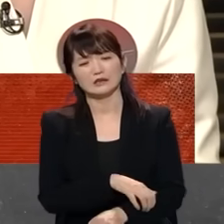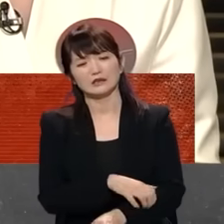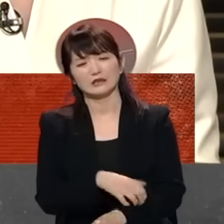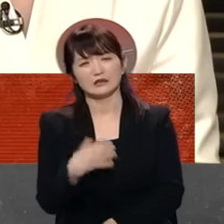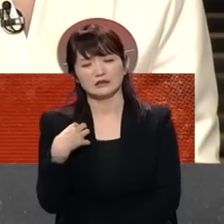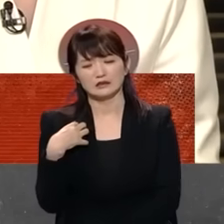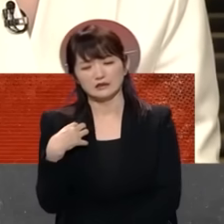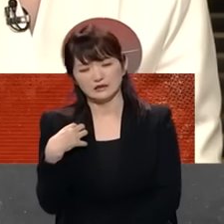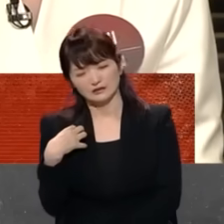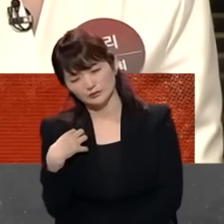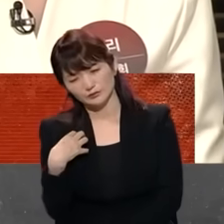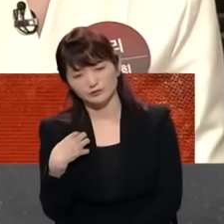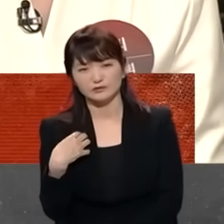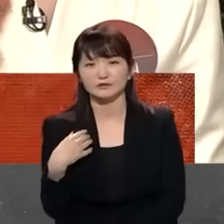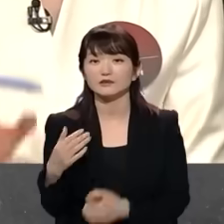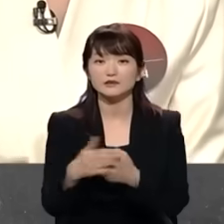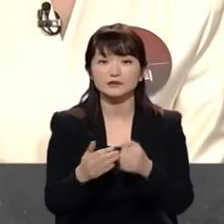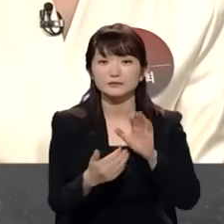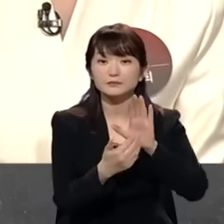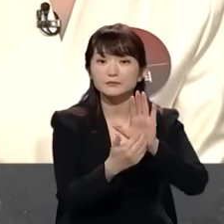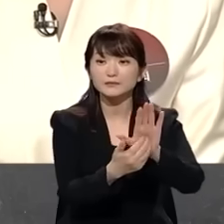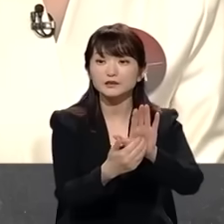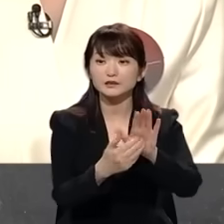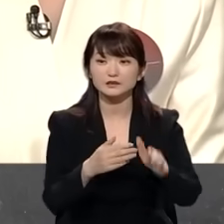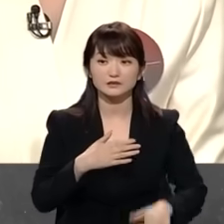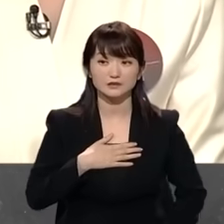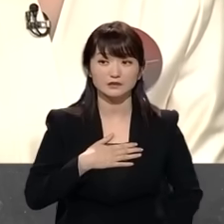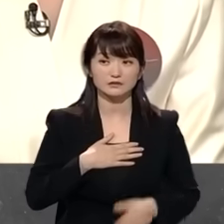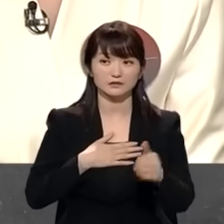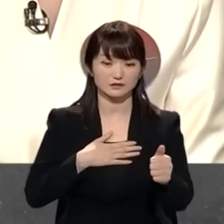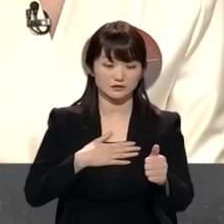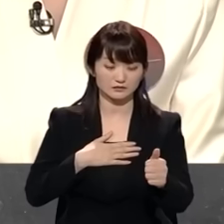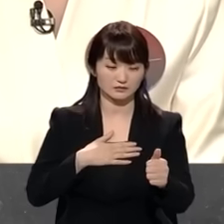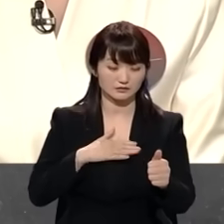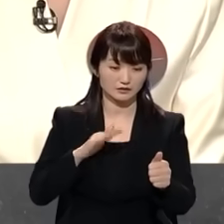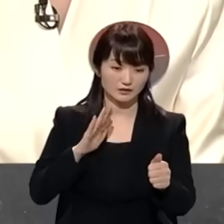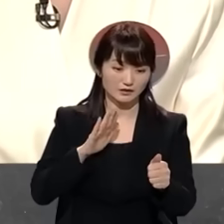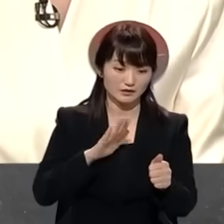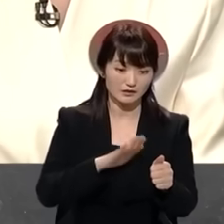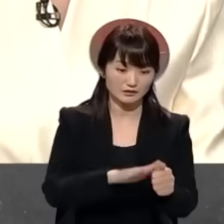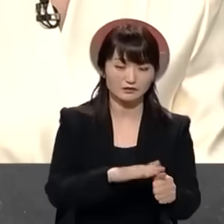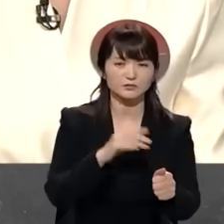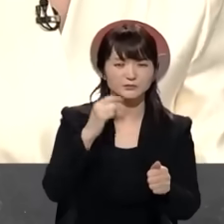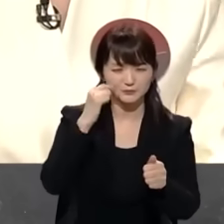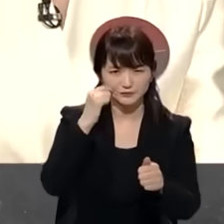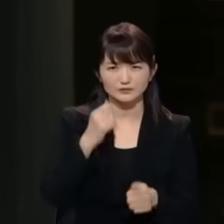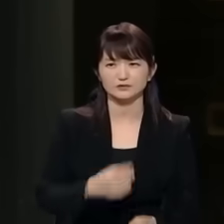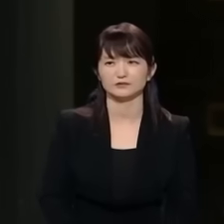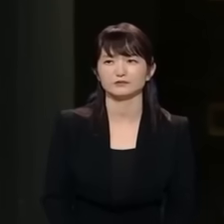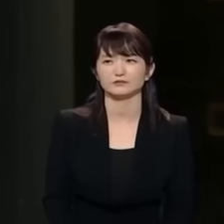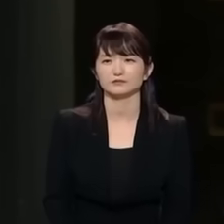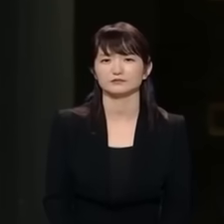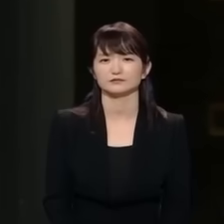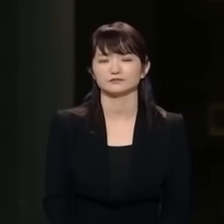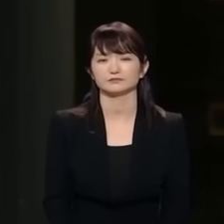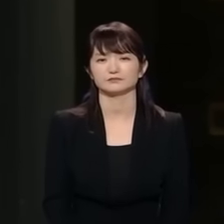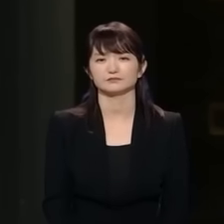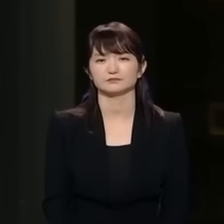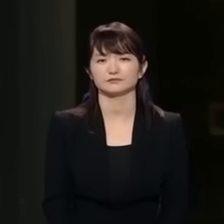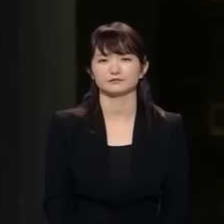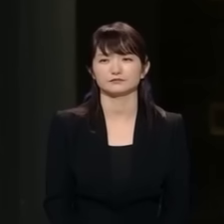과정이 시작되기 때문에 방어 차원에서도 나는 손조차 될 수가 없었다라고 얘기하셨습니다.